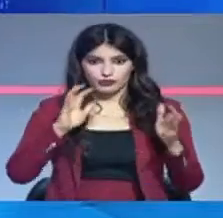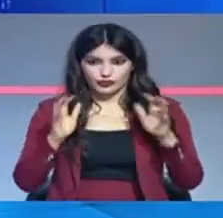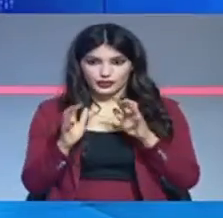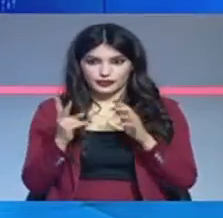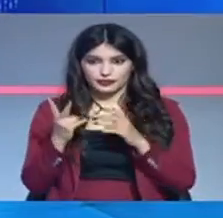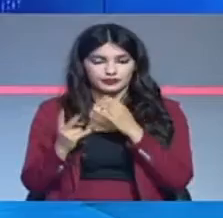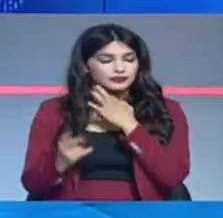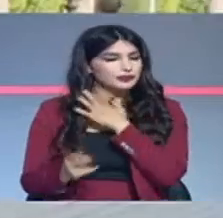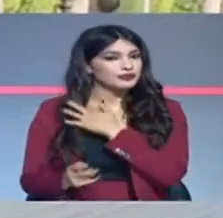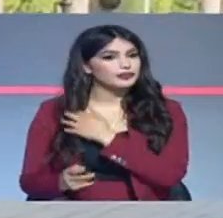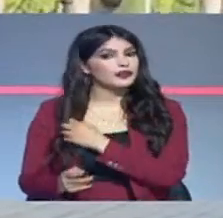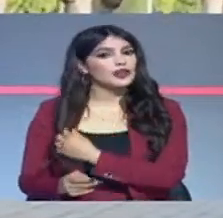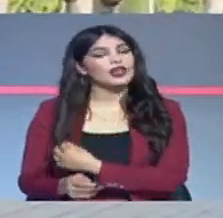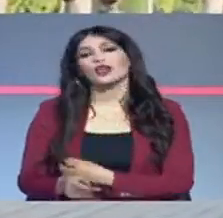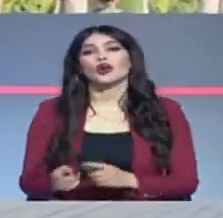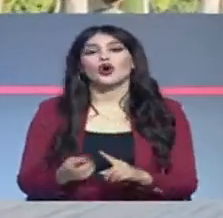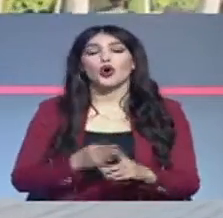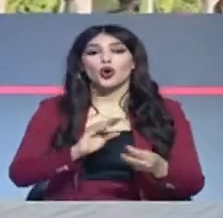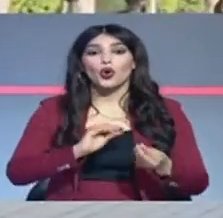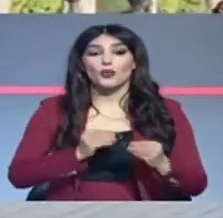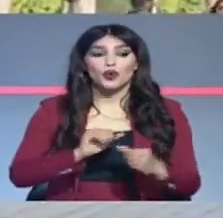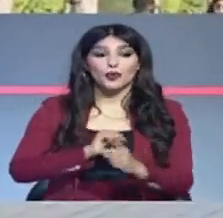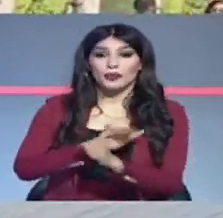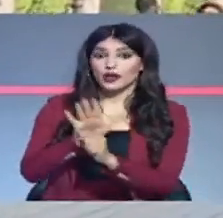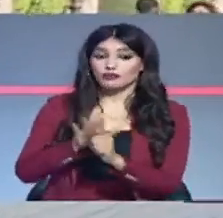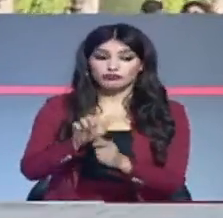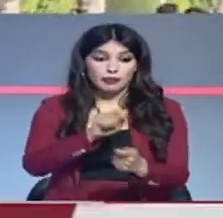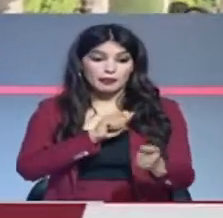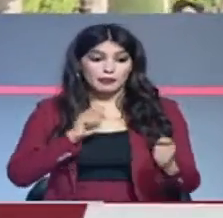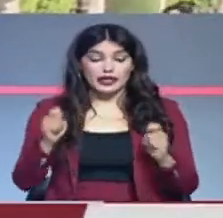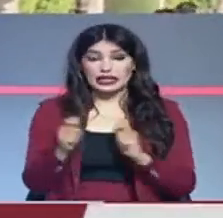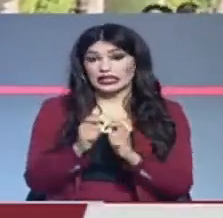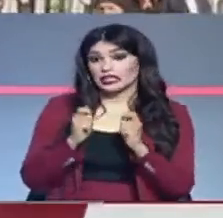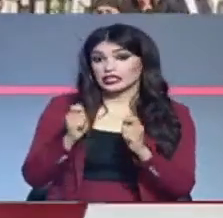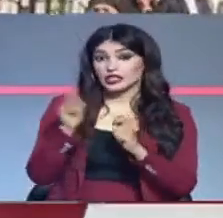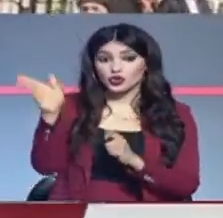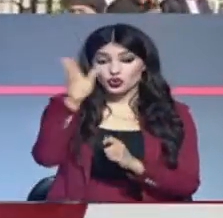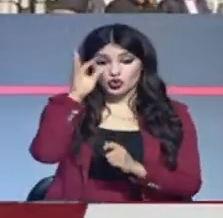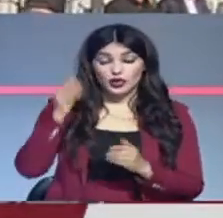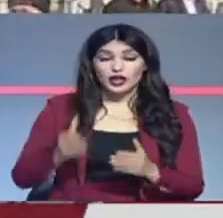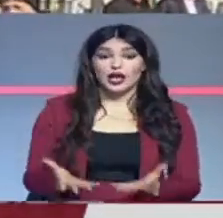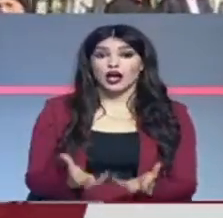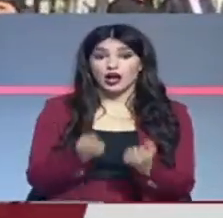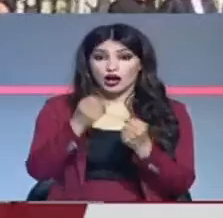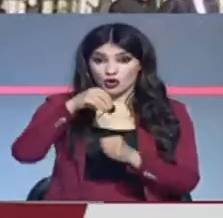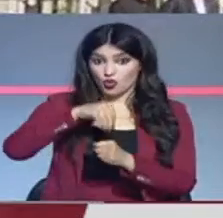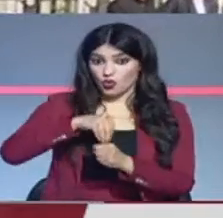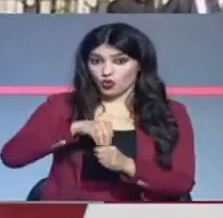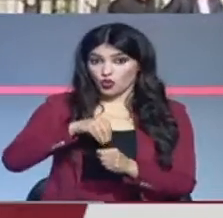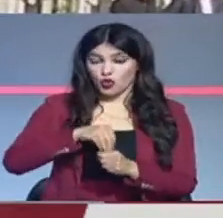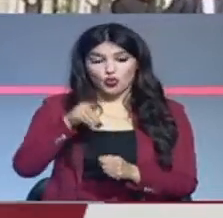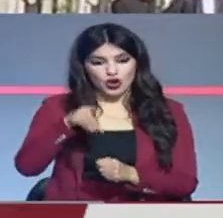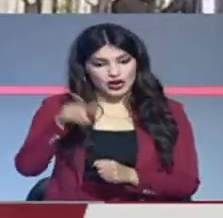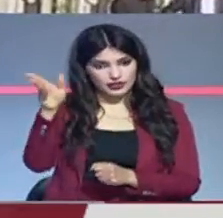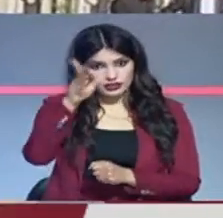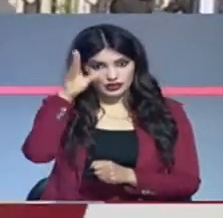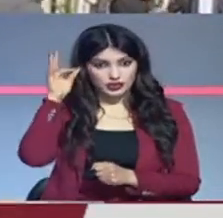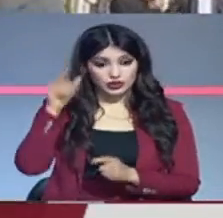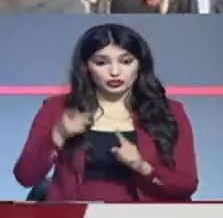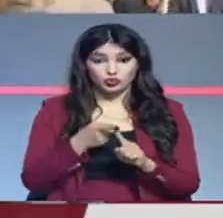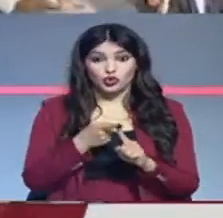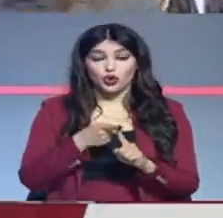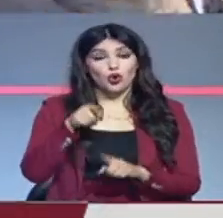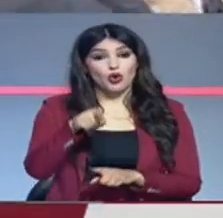ازمه جاء حتكون غيرت سياسه الدول المتبعه لا قام الاقتصاد ووجود اجتماع دولي ان لا مجال